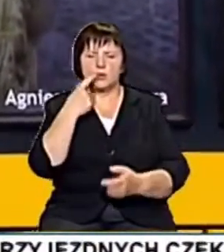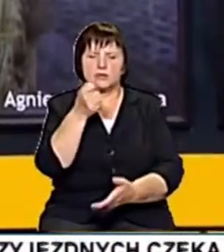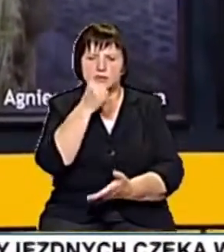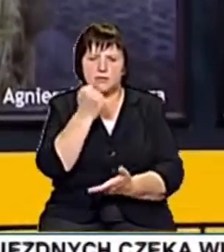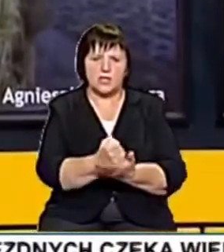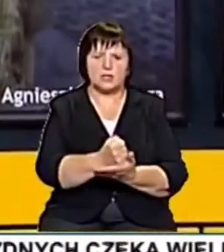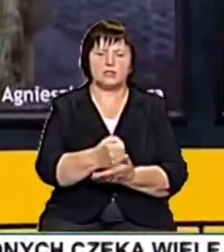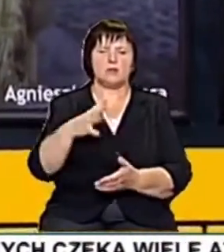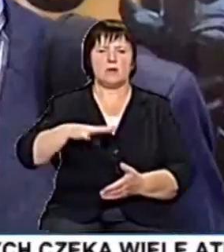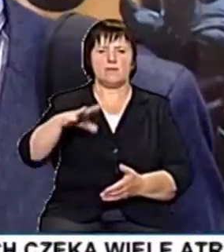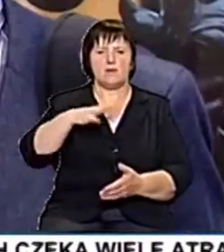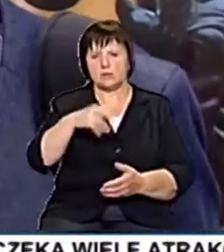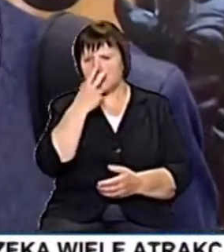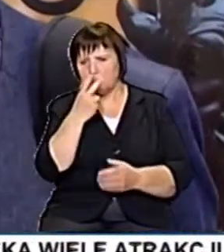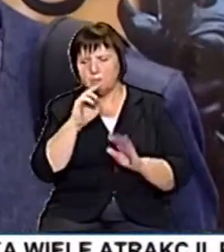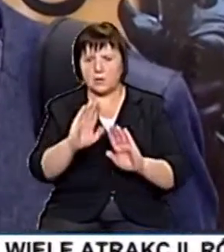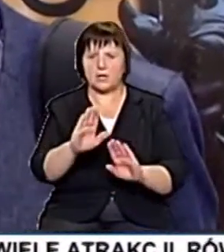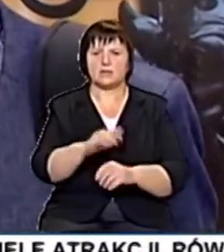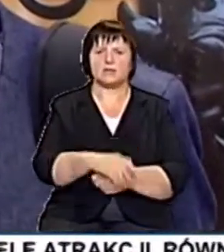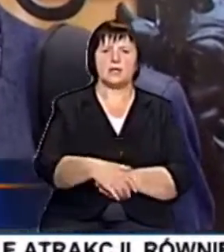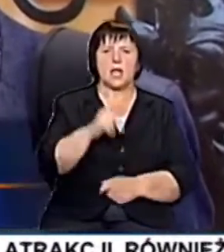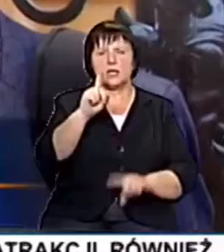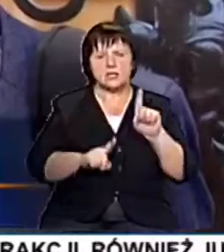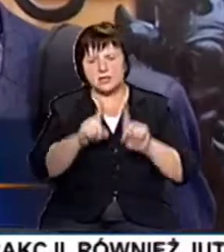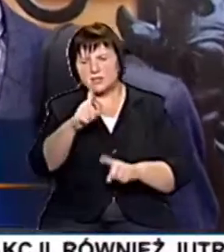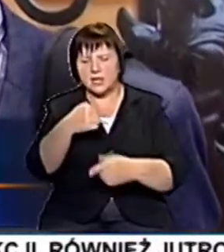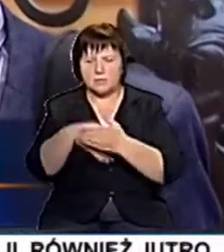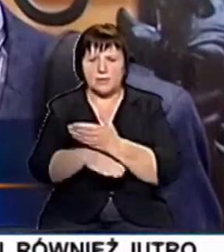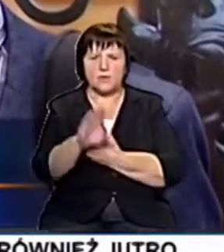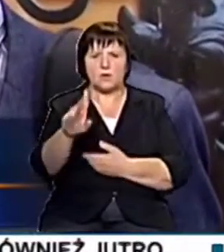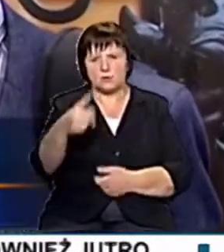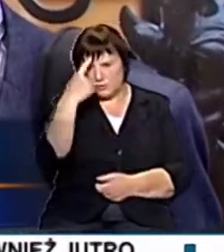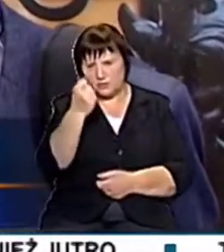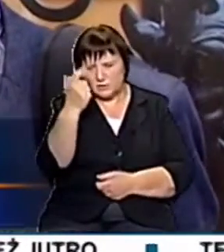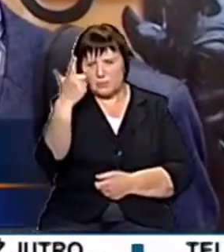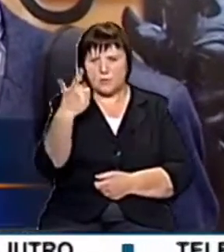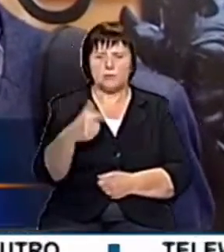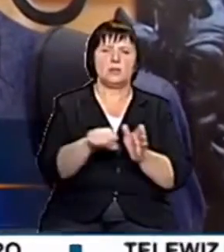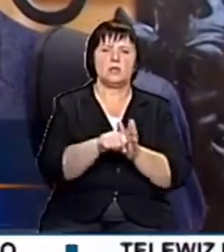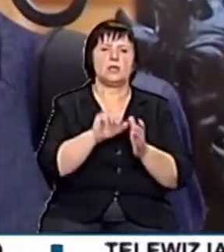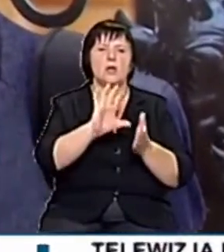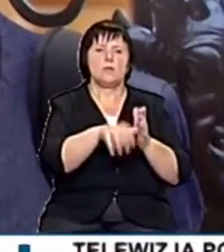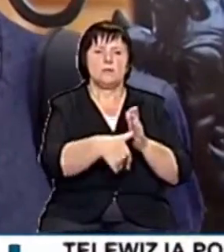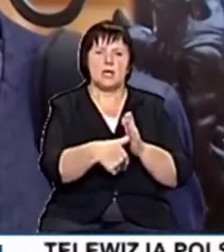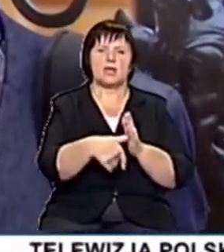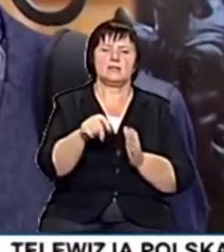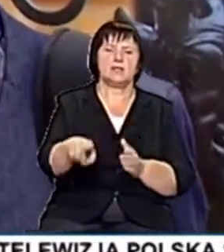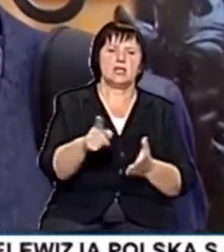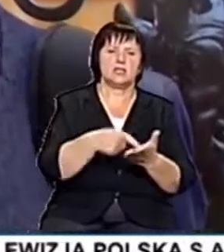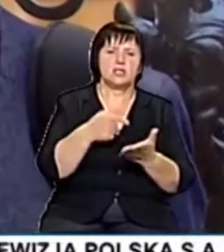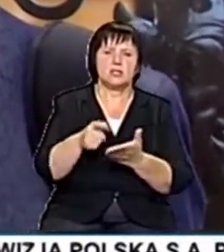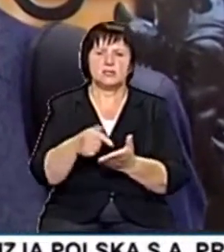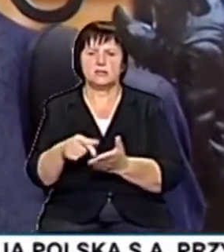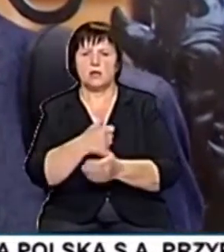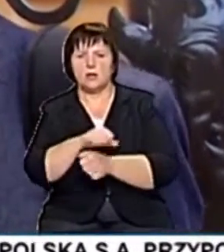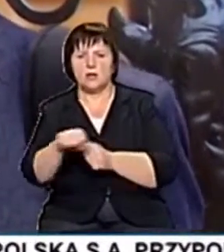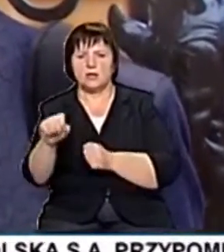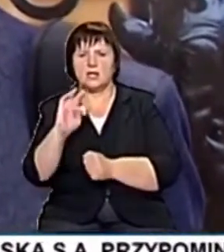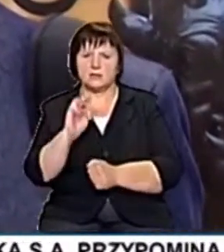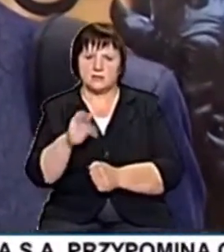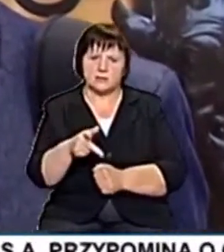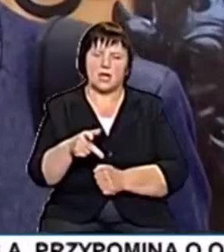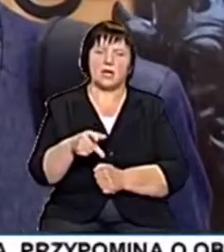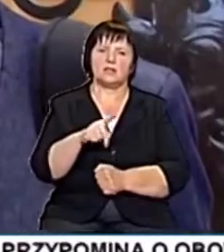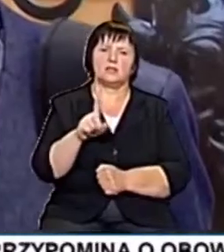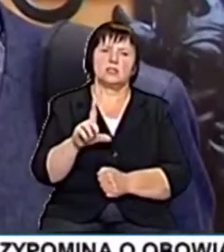że warto by było go pokazać. Czasami wychodzimy z konkretnym pomysłem do miasta, natomiast często bywa tak, że